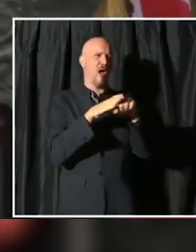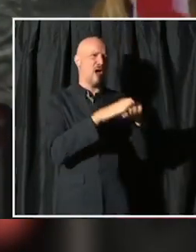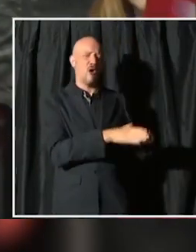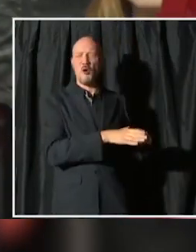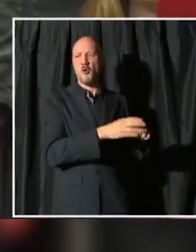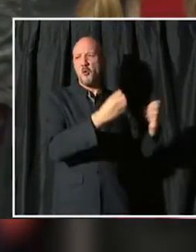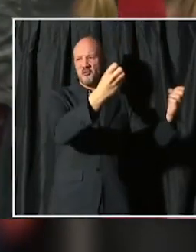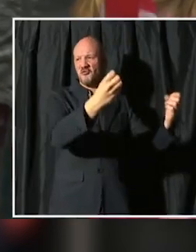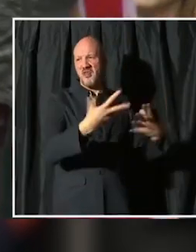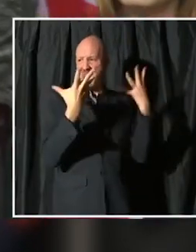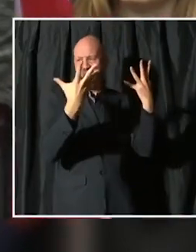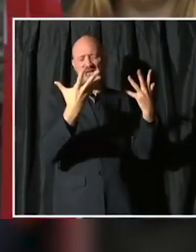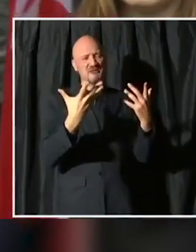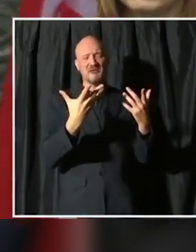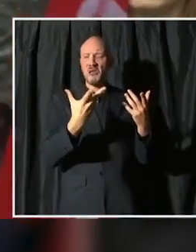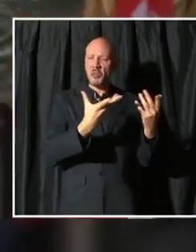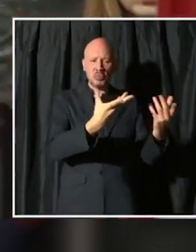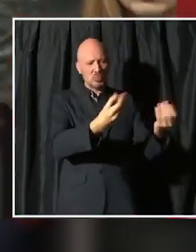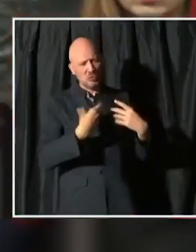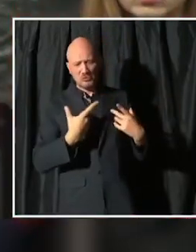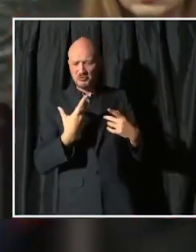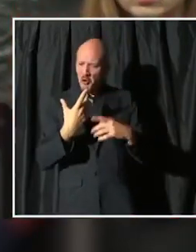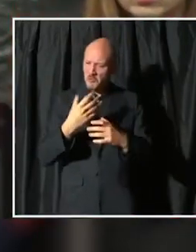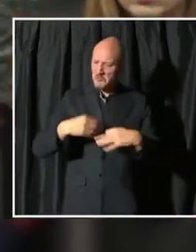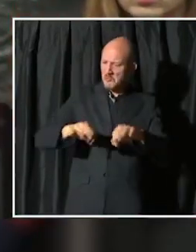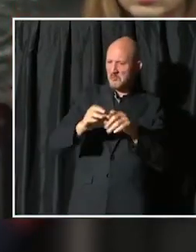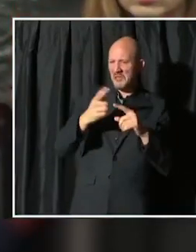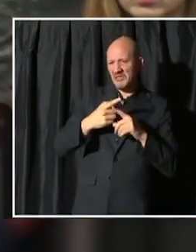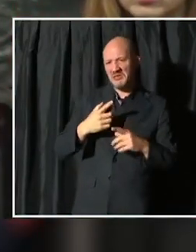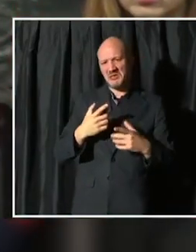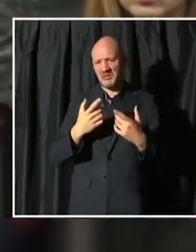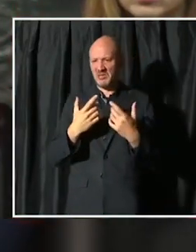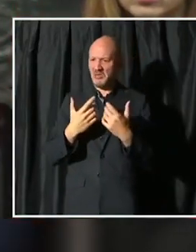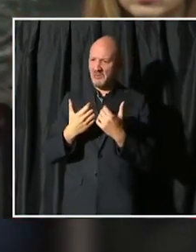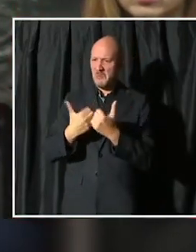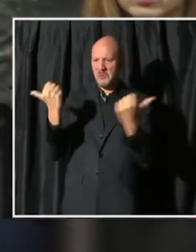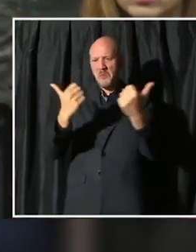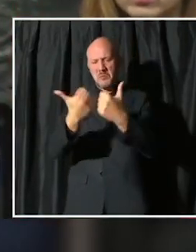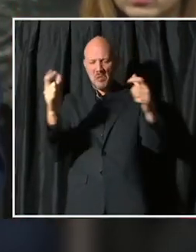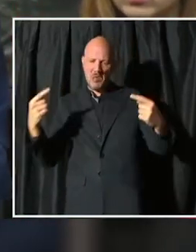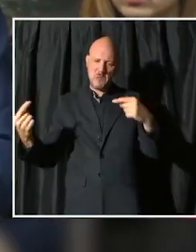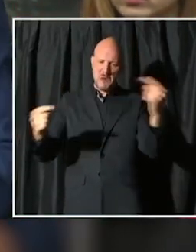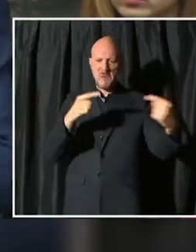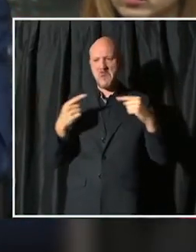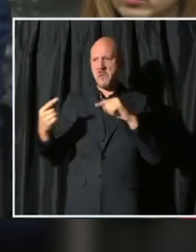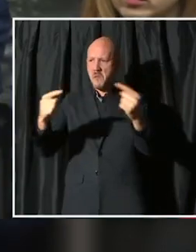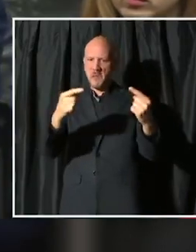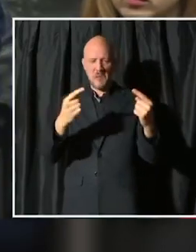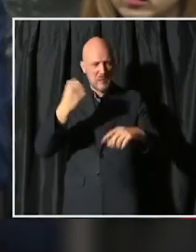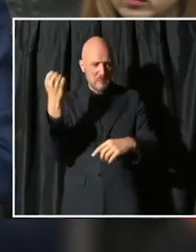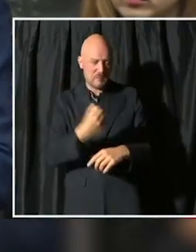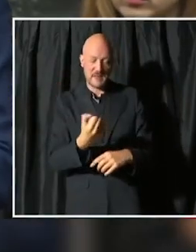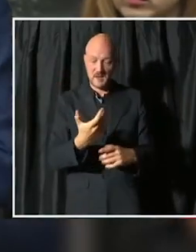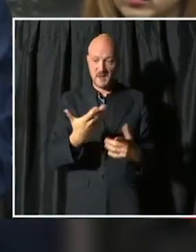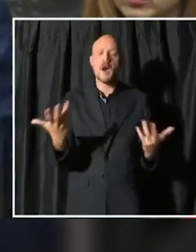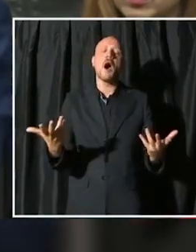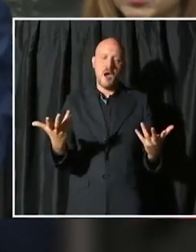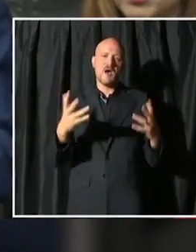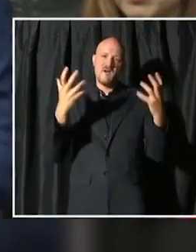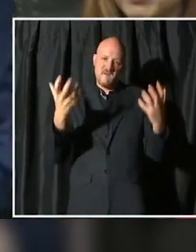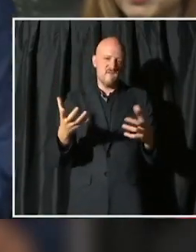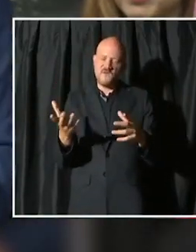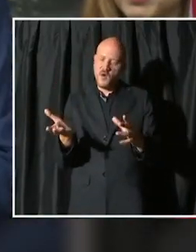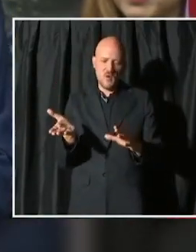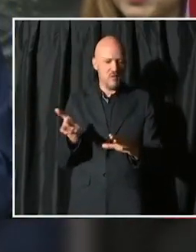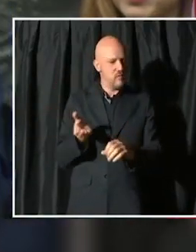et qui a divisé notre pays. Je veux tourner cette page pour contribuer à construire une nouvelle gauche à la hauteur